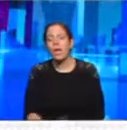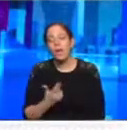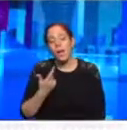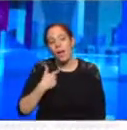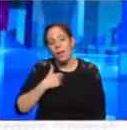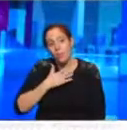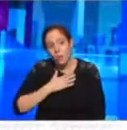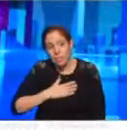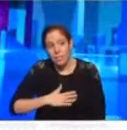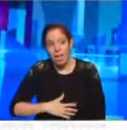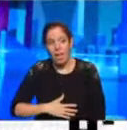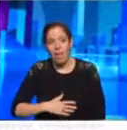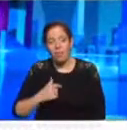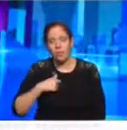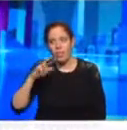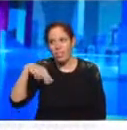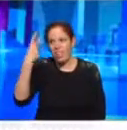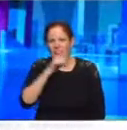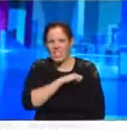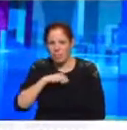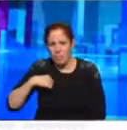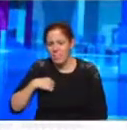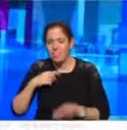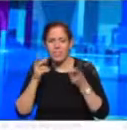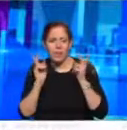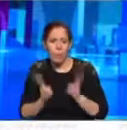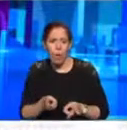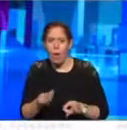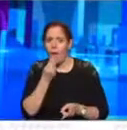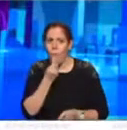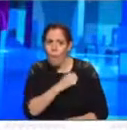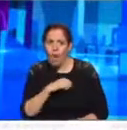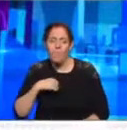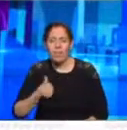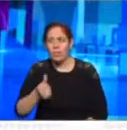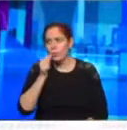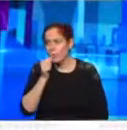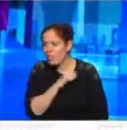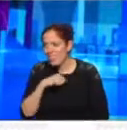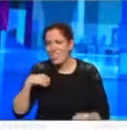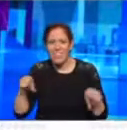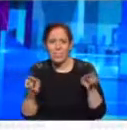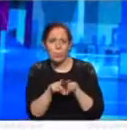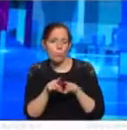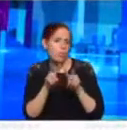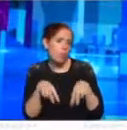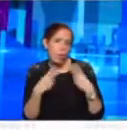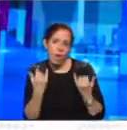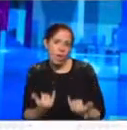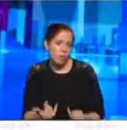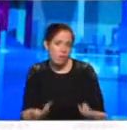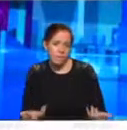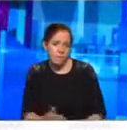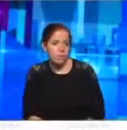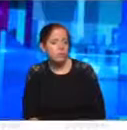אני רוצה שאני אהיה עצמאית ואני אוכל לאכול לבד, לשתות לבד, כמו שאני לא יכולה עכשיו. אורן,